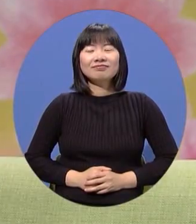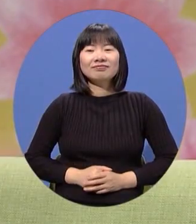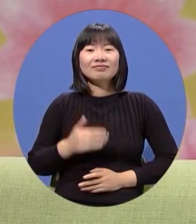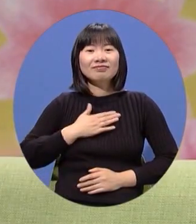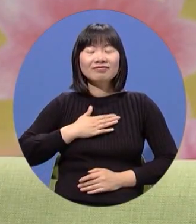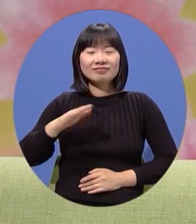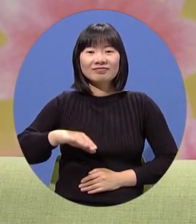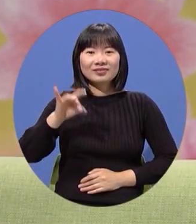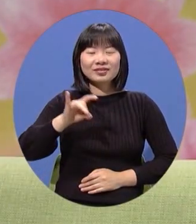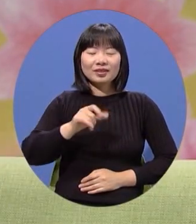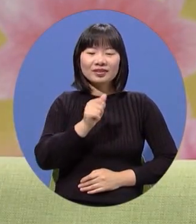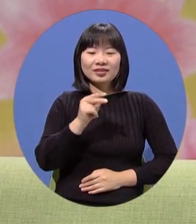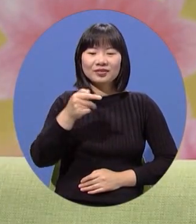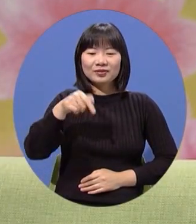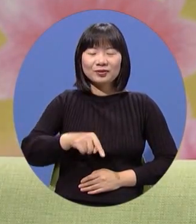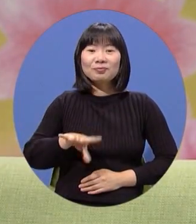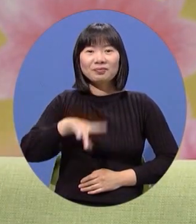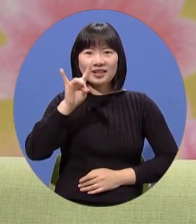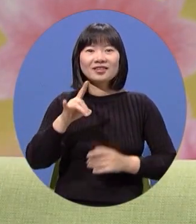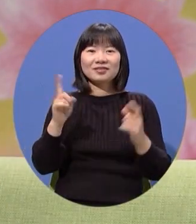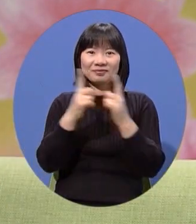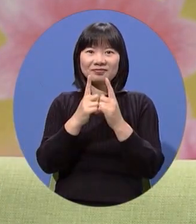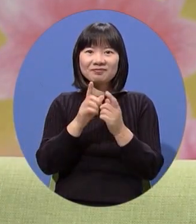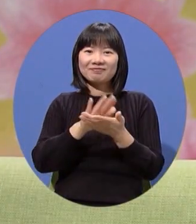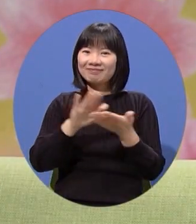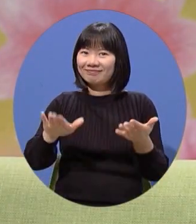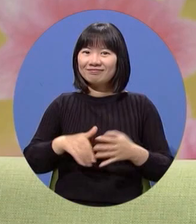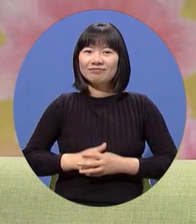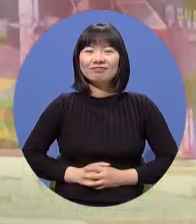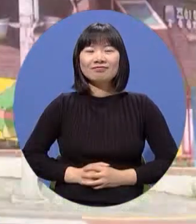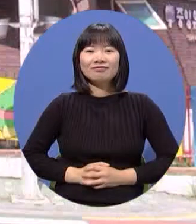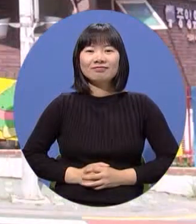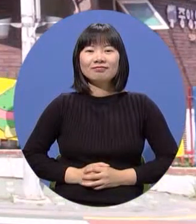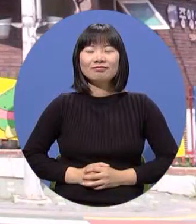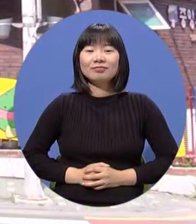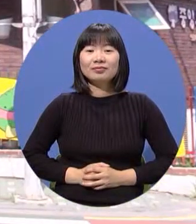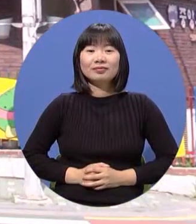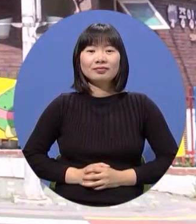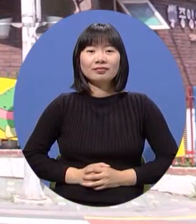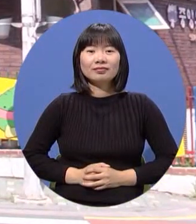일단 저희가 현구부터 빨리 만나보겠습니다. 화면 보시죠.